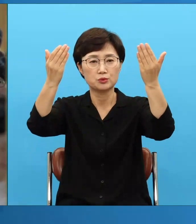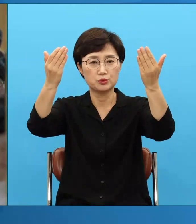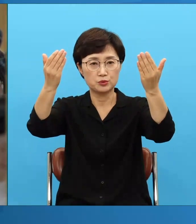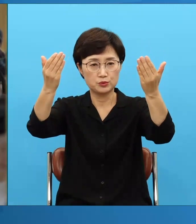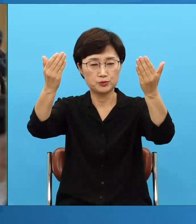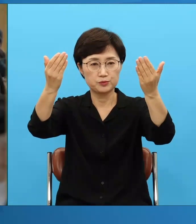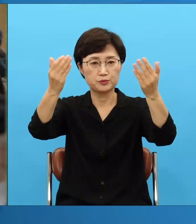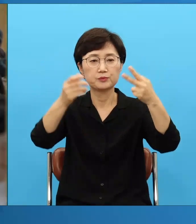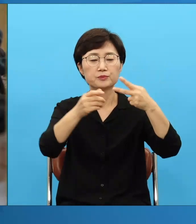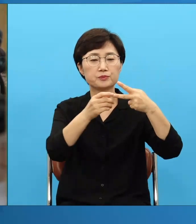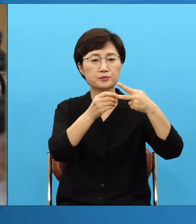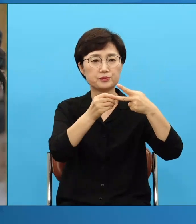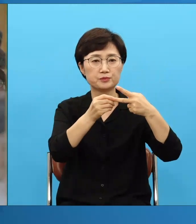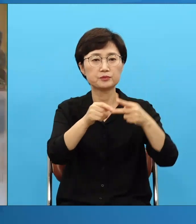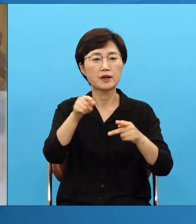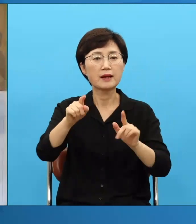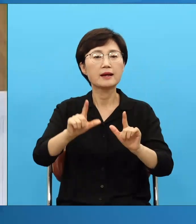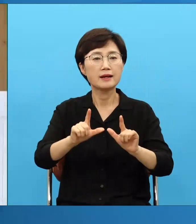부르네